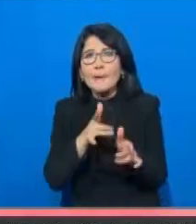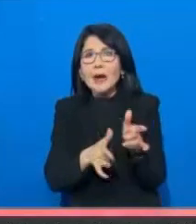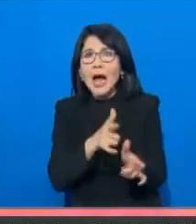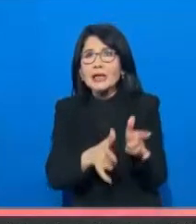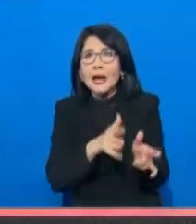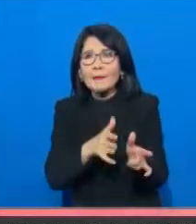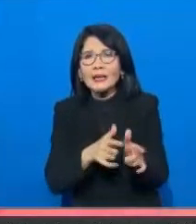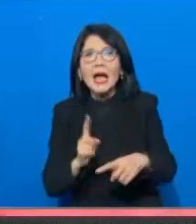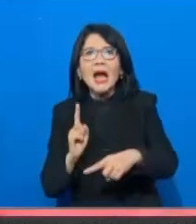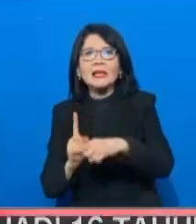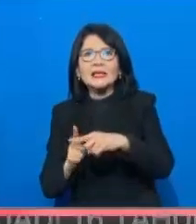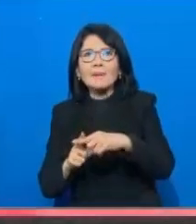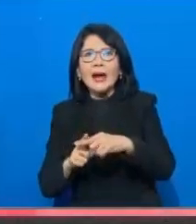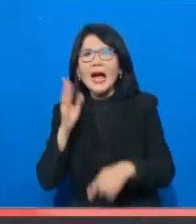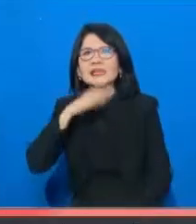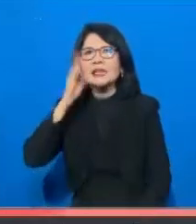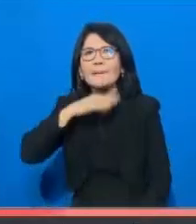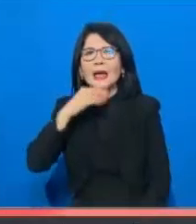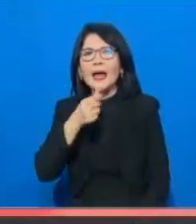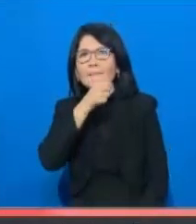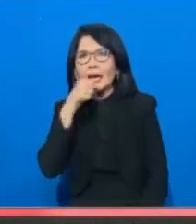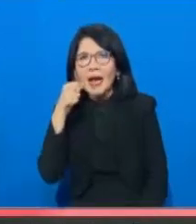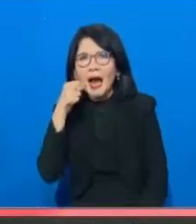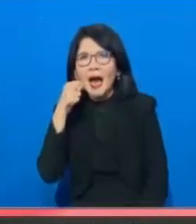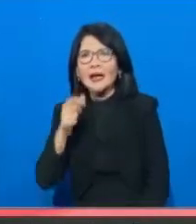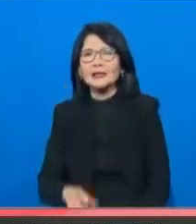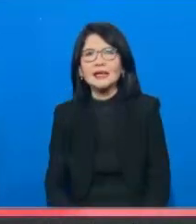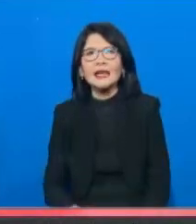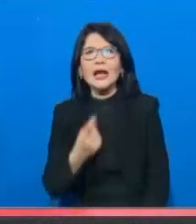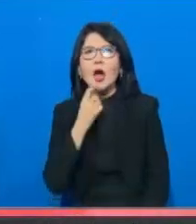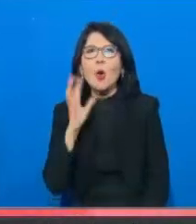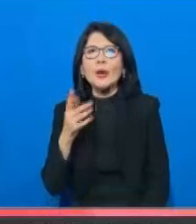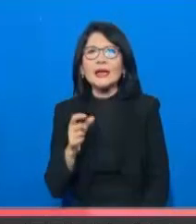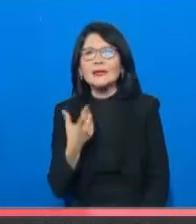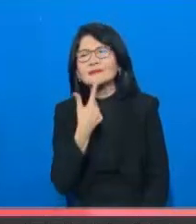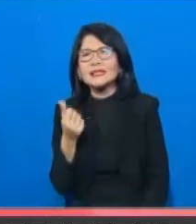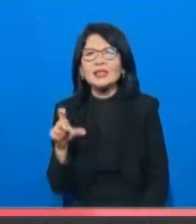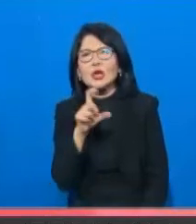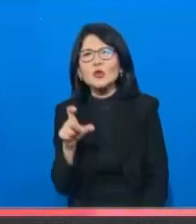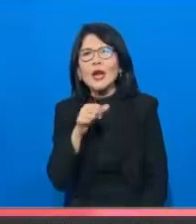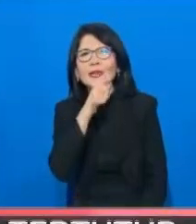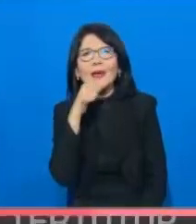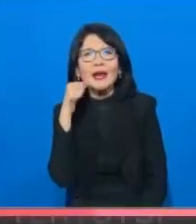dia dikasih tambahan cabai merah. That's why warnanya itu agak coklat kemerahan tuh.